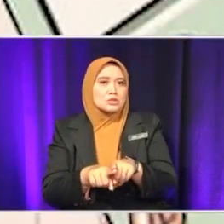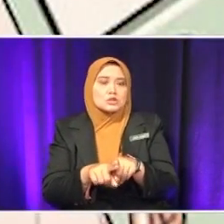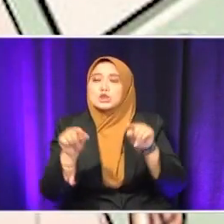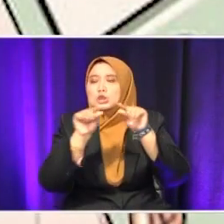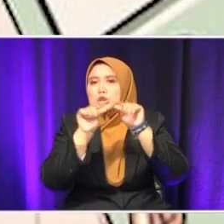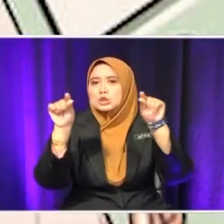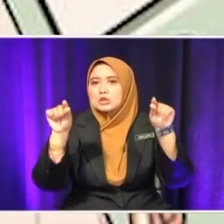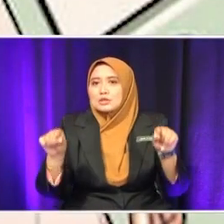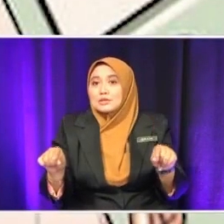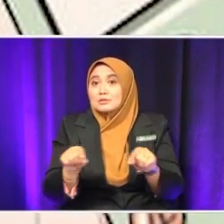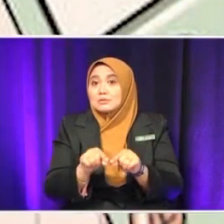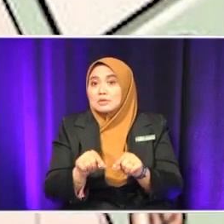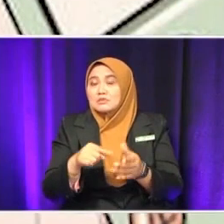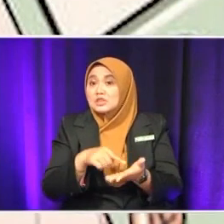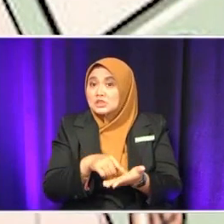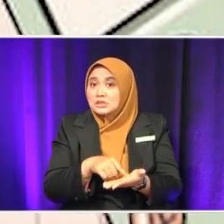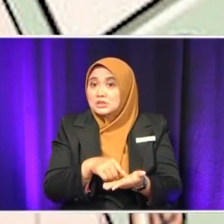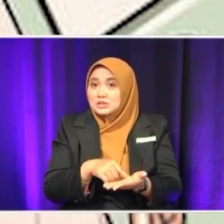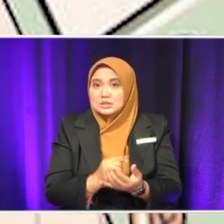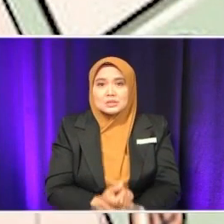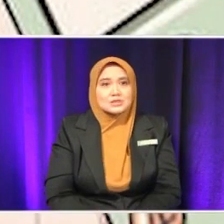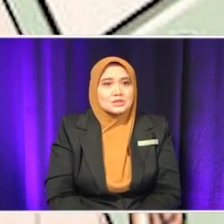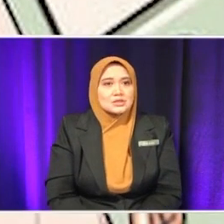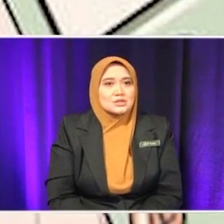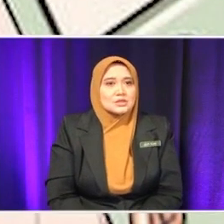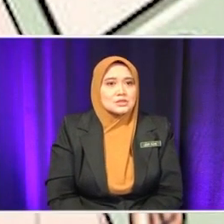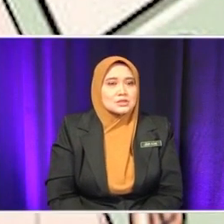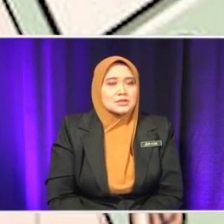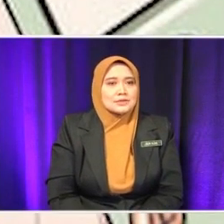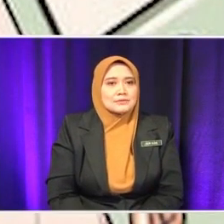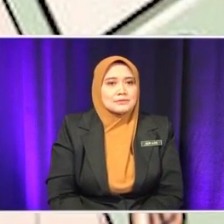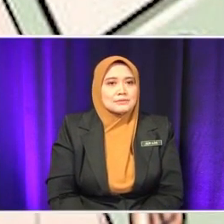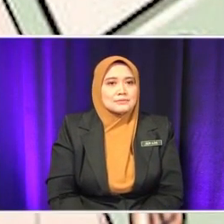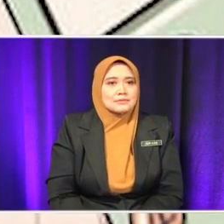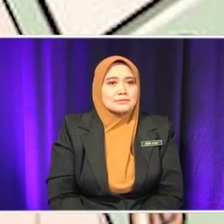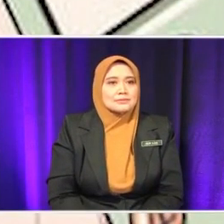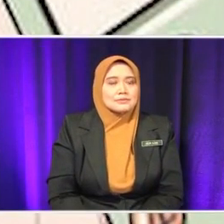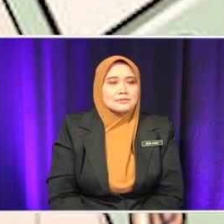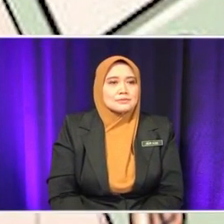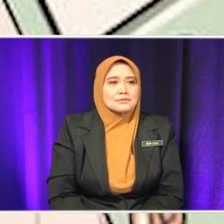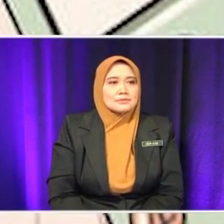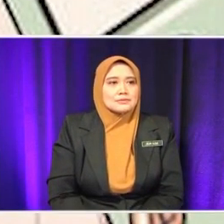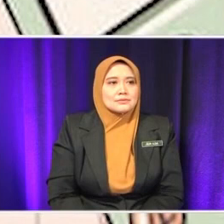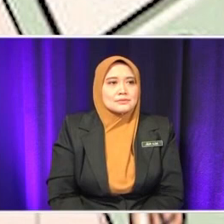Apakah persamaan di antara kedua-dua graf ini? Siapa nak cuba? Okey, Natasha silakan.